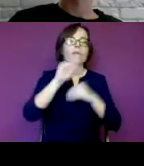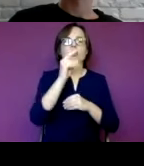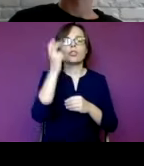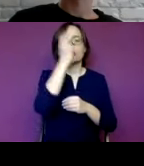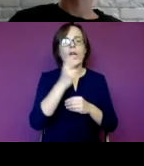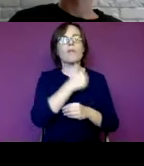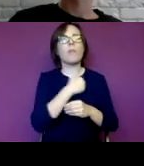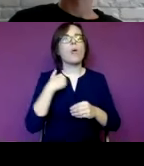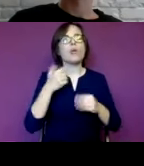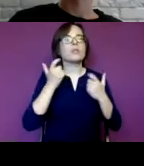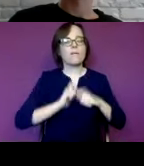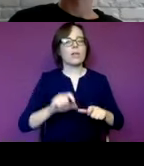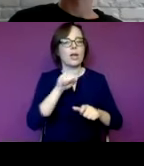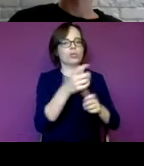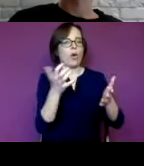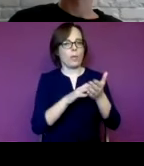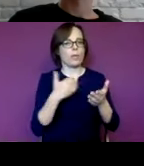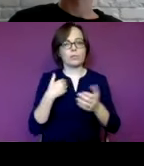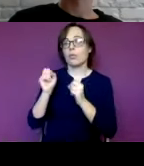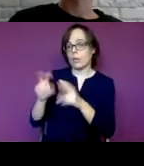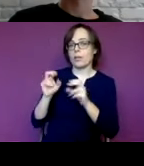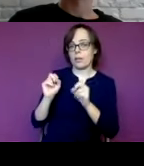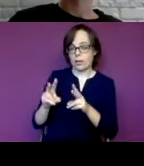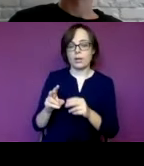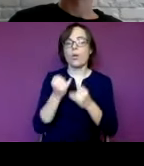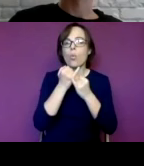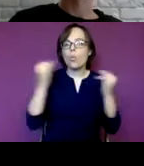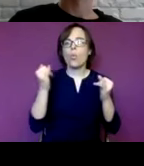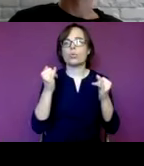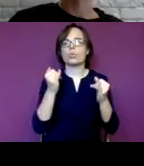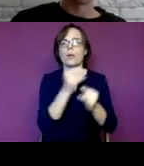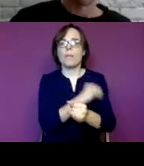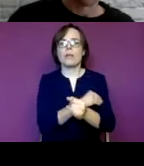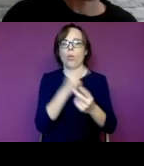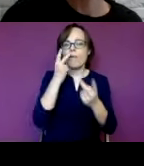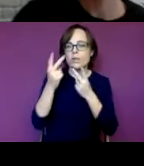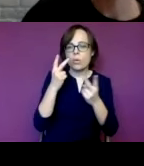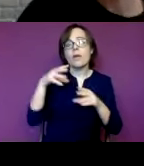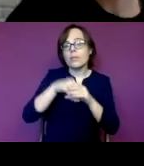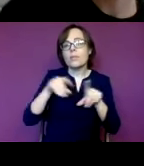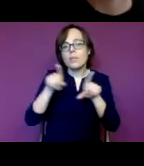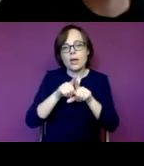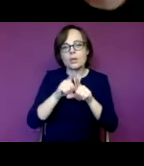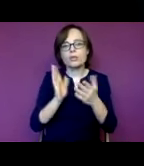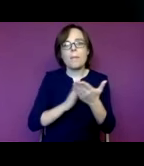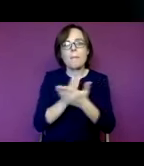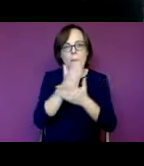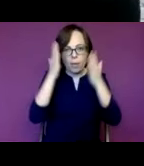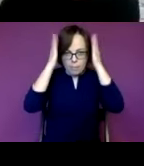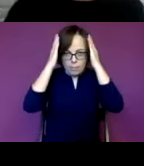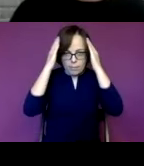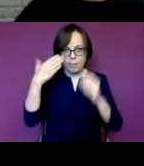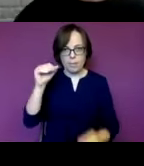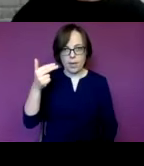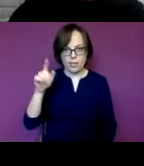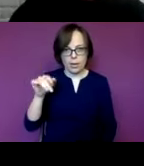z perspektywy różnego rodzaju materiałów wizualnych, łącznie z mapami mentalnymi. Natomiast ten projekt, który no, był